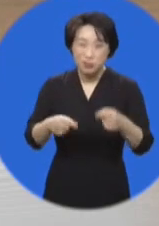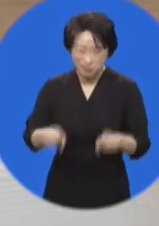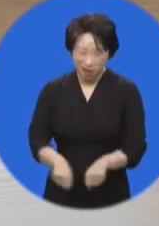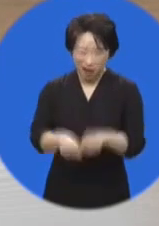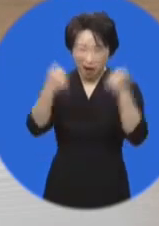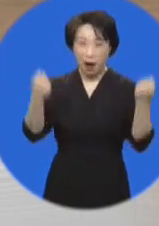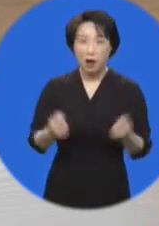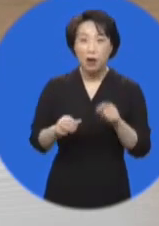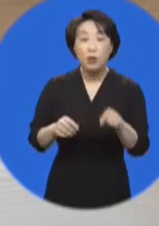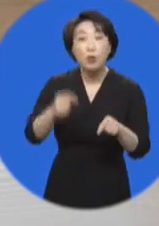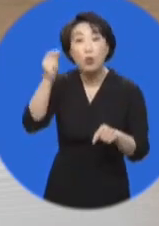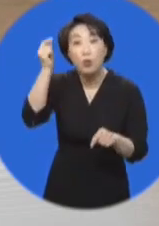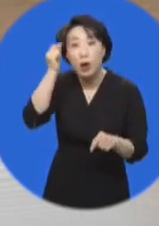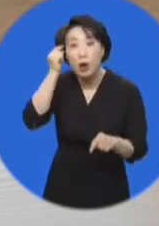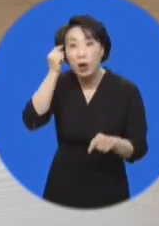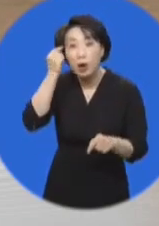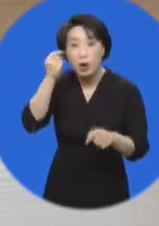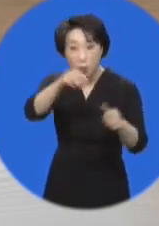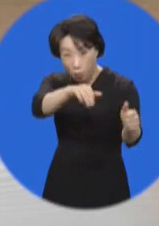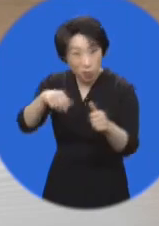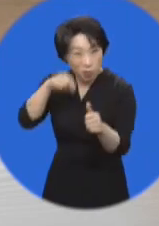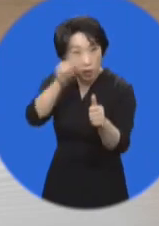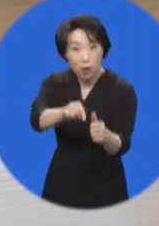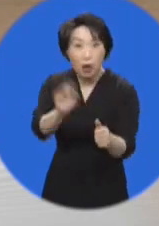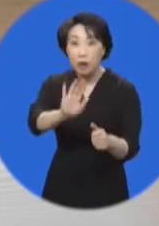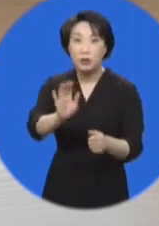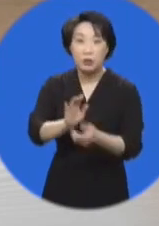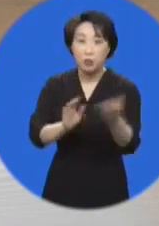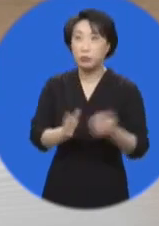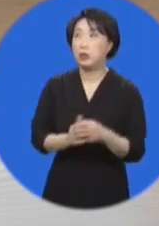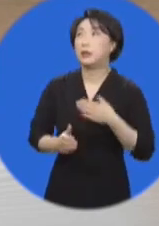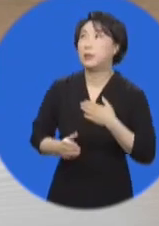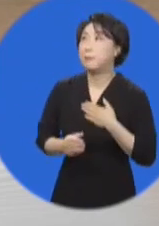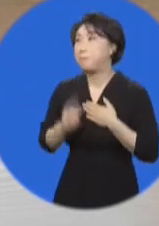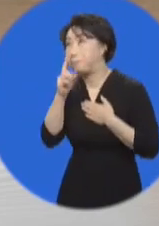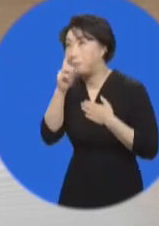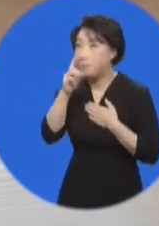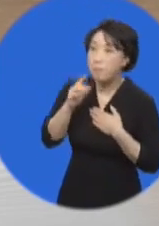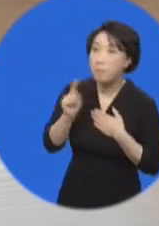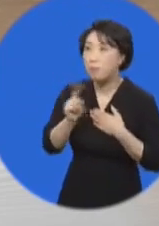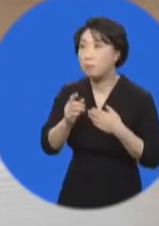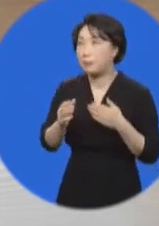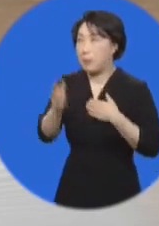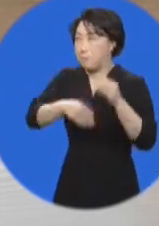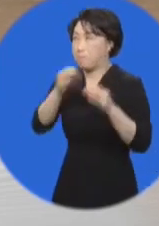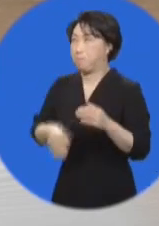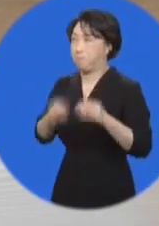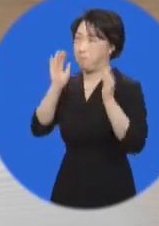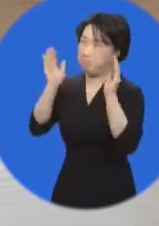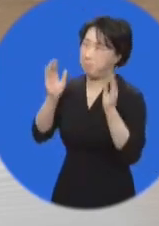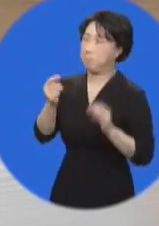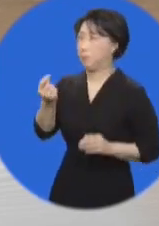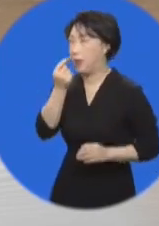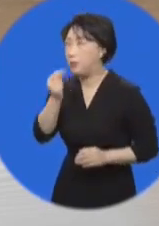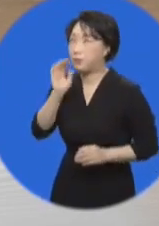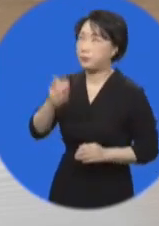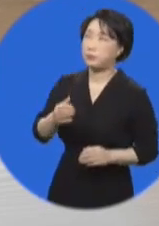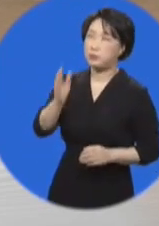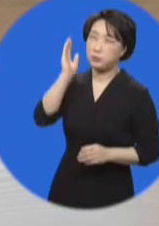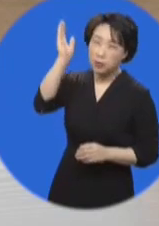아니오 안 들으면 안 된다 이건 필수 과목이다 이 말이 필수 과목